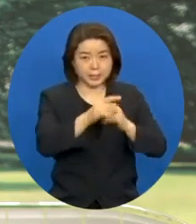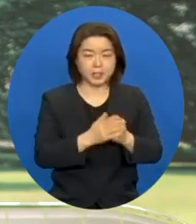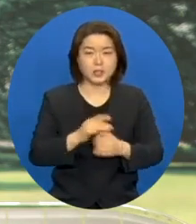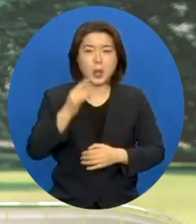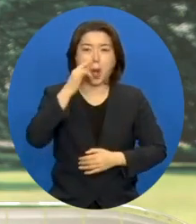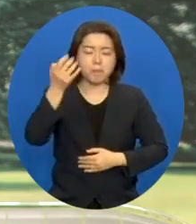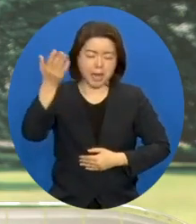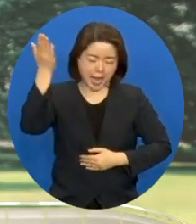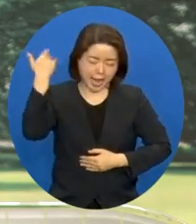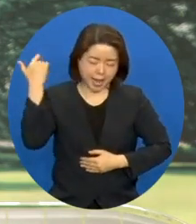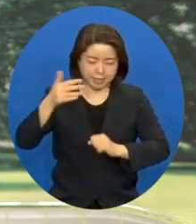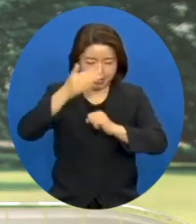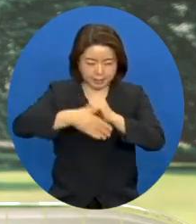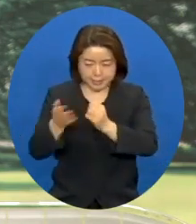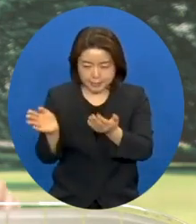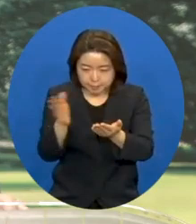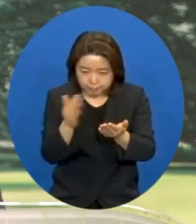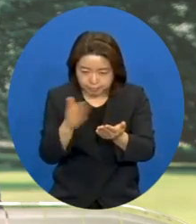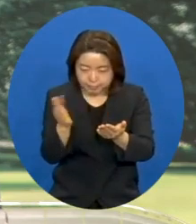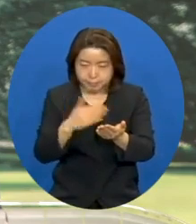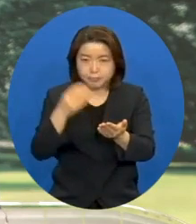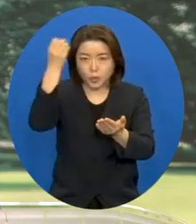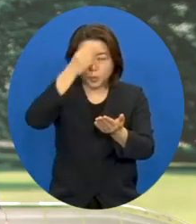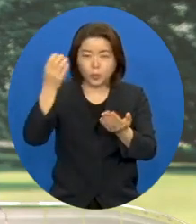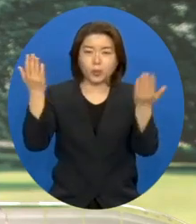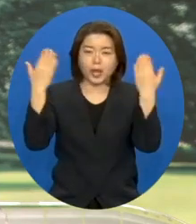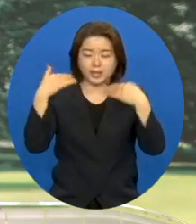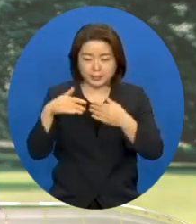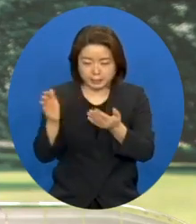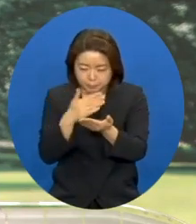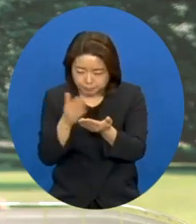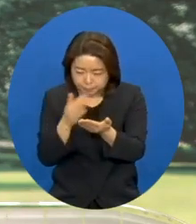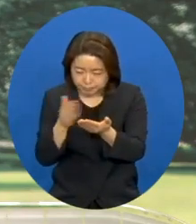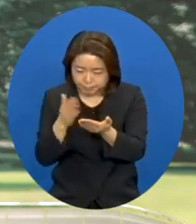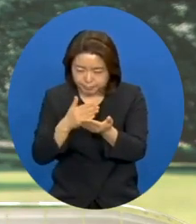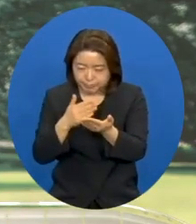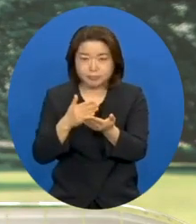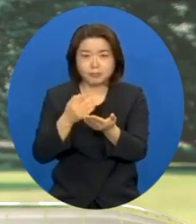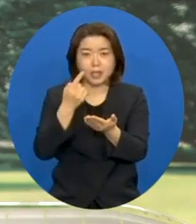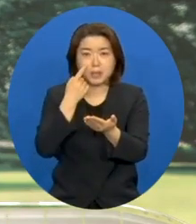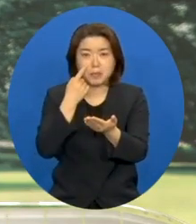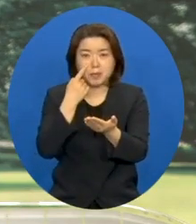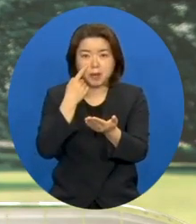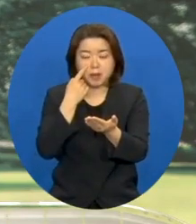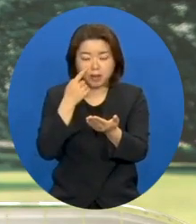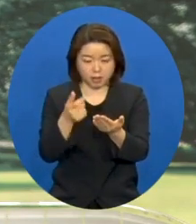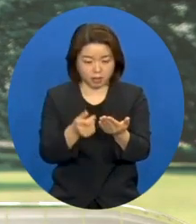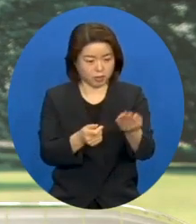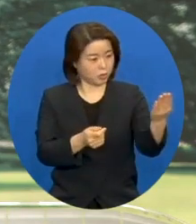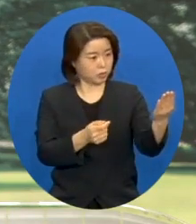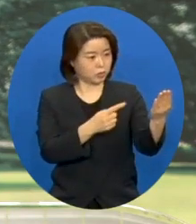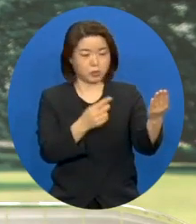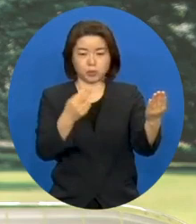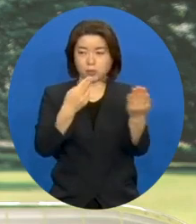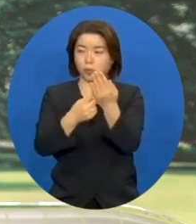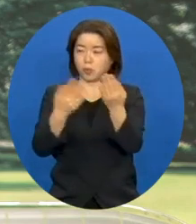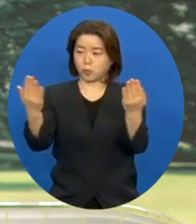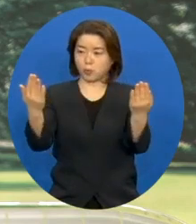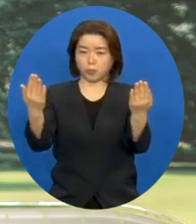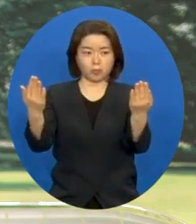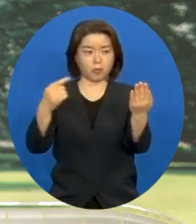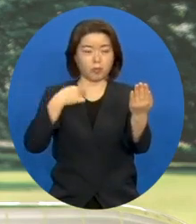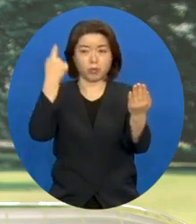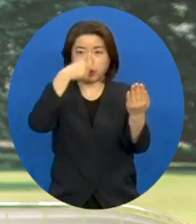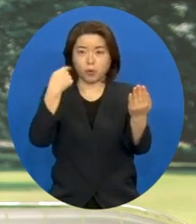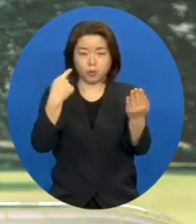앨범을 꺼내가지고 엄마 고등학교 때 사진을 찾아봤습니다. 그걸 들고 거울을 보니까